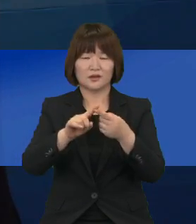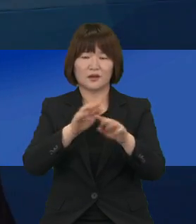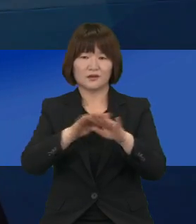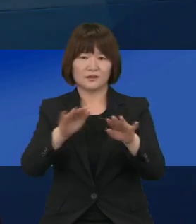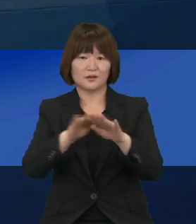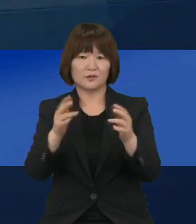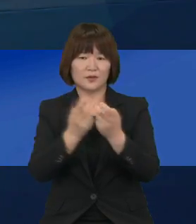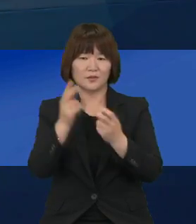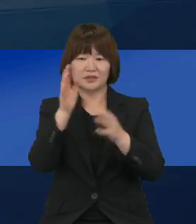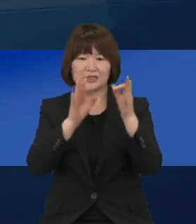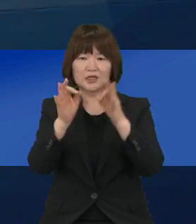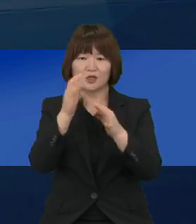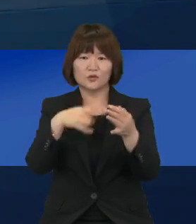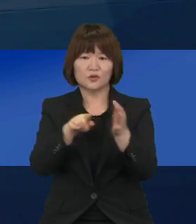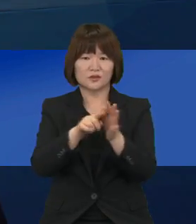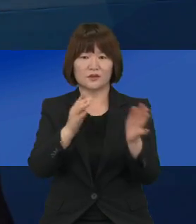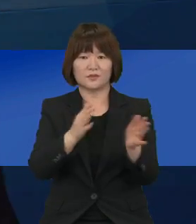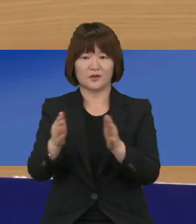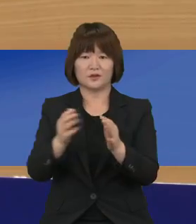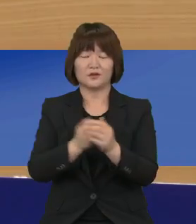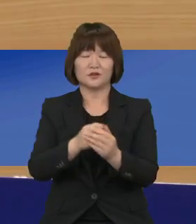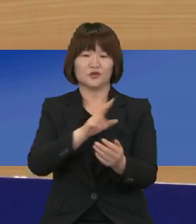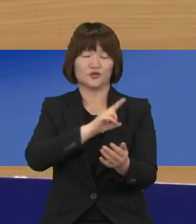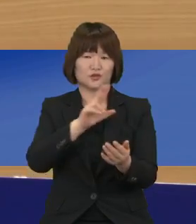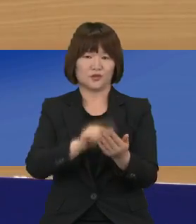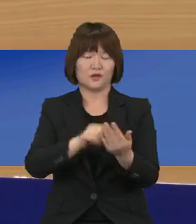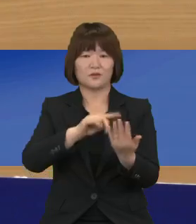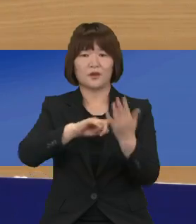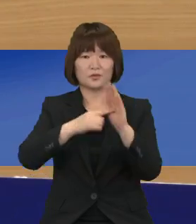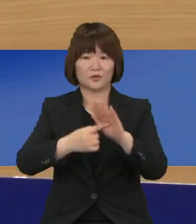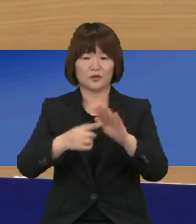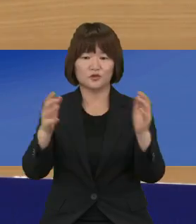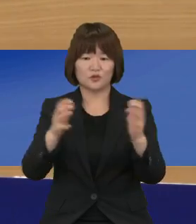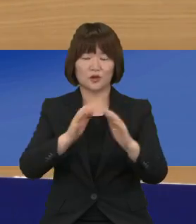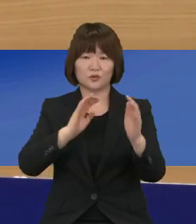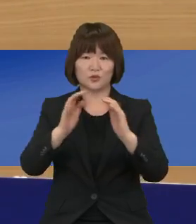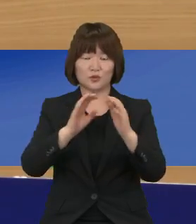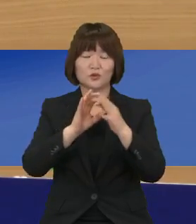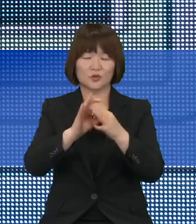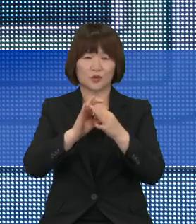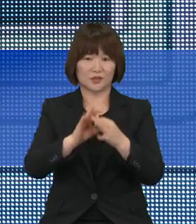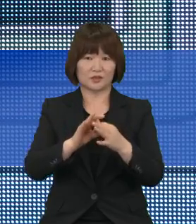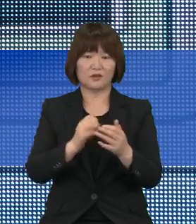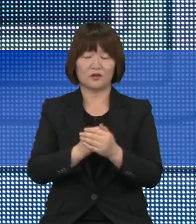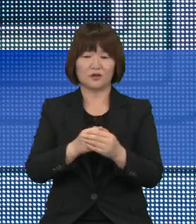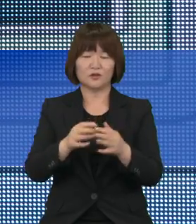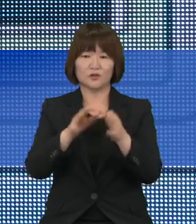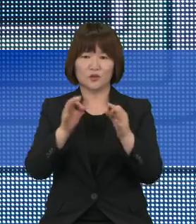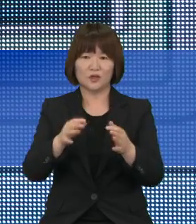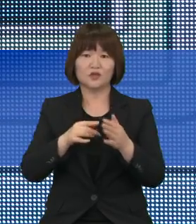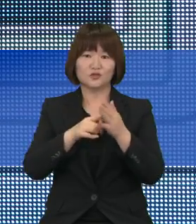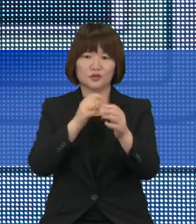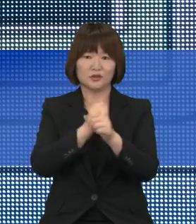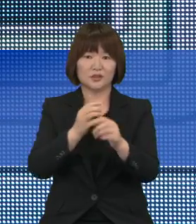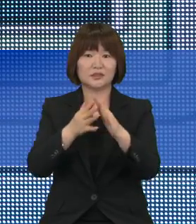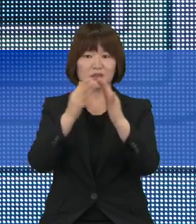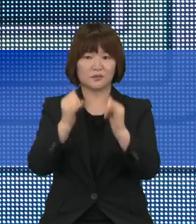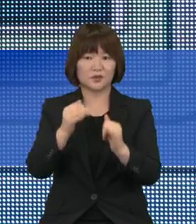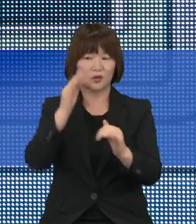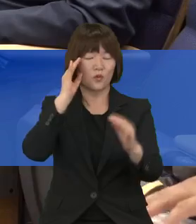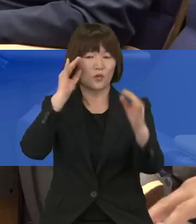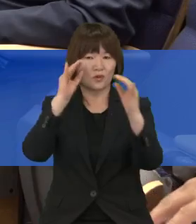열렸습니다. 포럼에서는 주제 발표와 종합 토론을 통해 그동안 추진해온 형산강 생태복원 사업에 대해